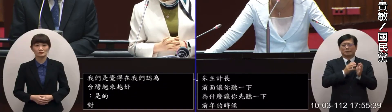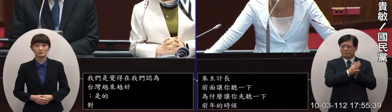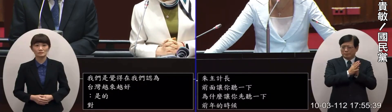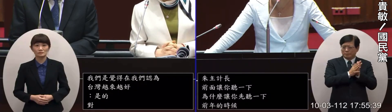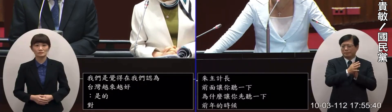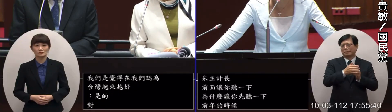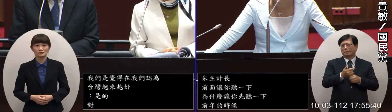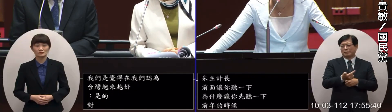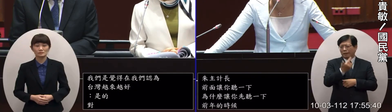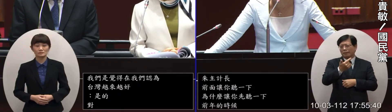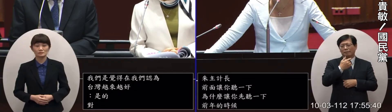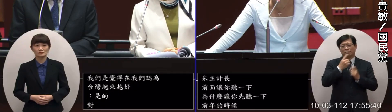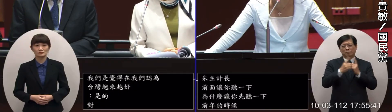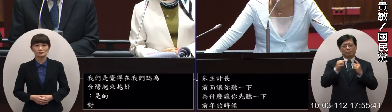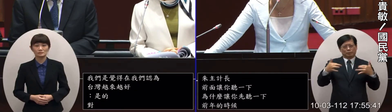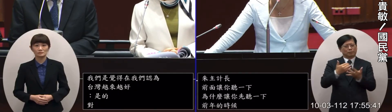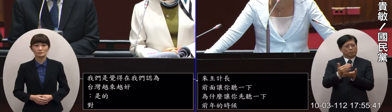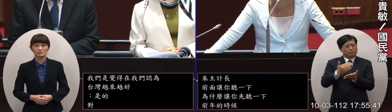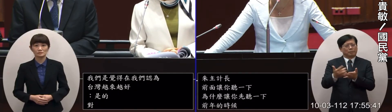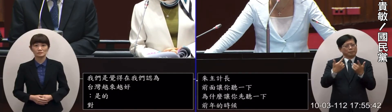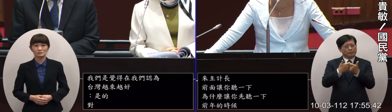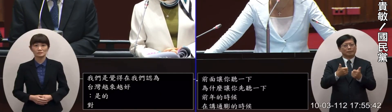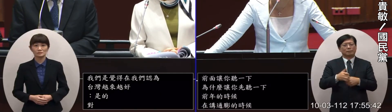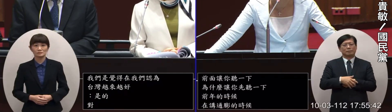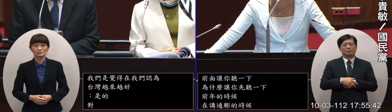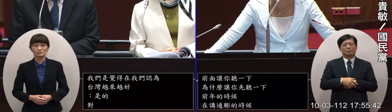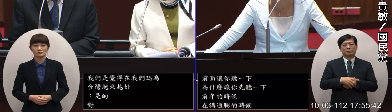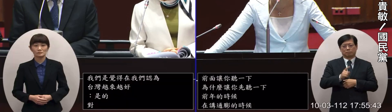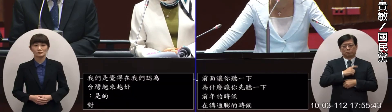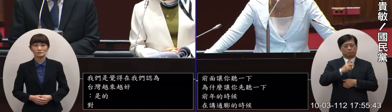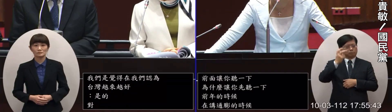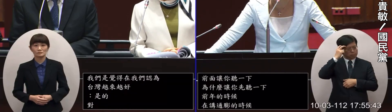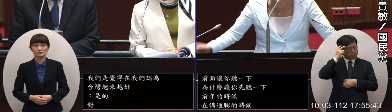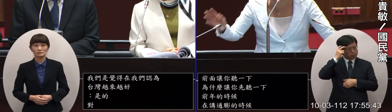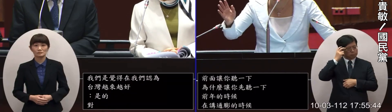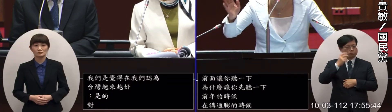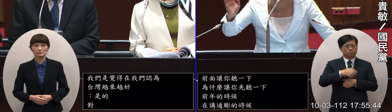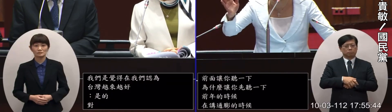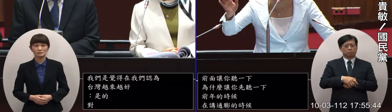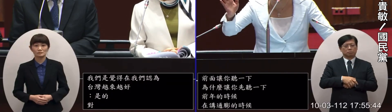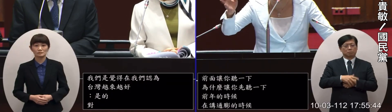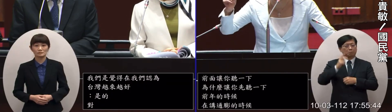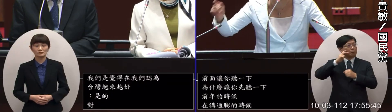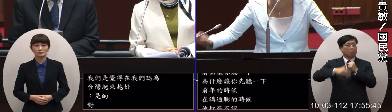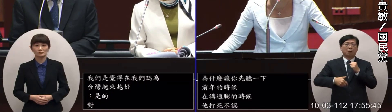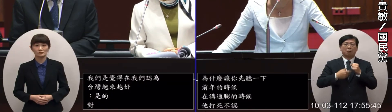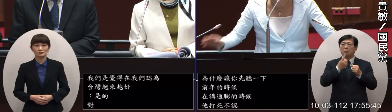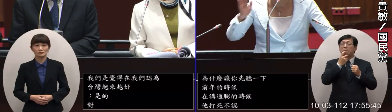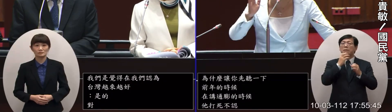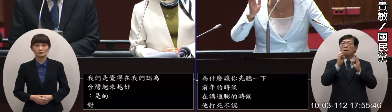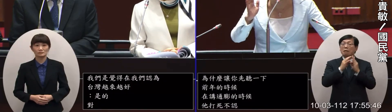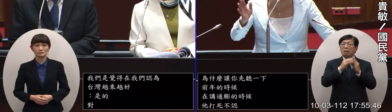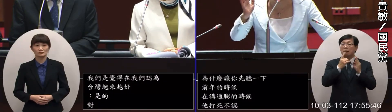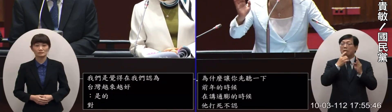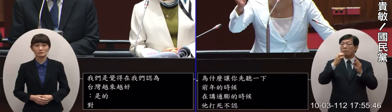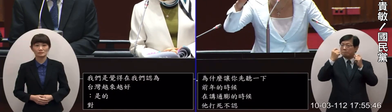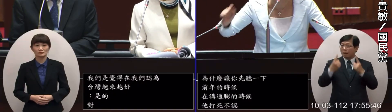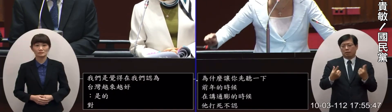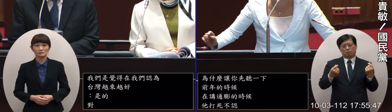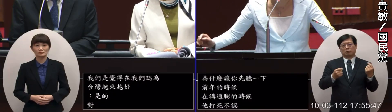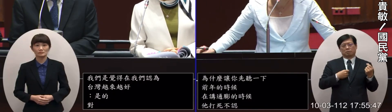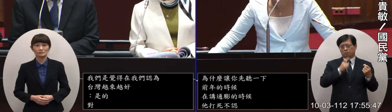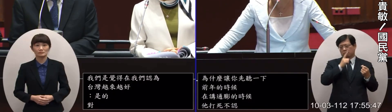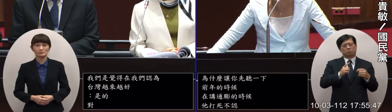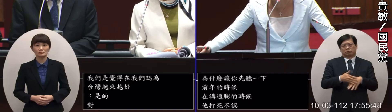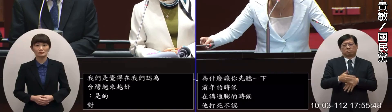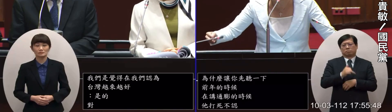他，面对问题，因应问题，他坚持不管央行即便调降，他打死不